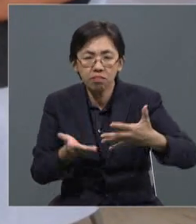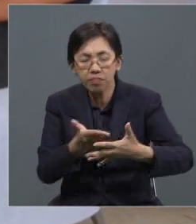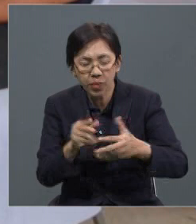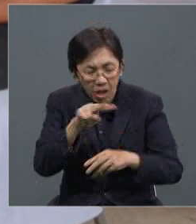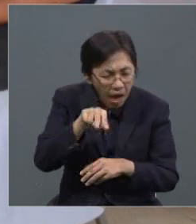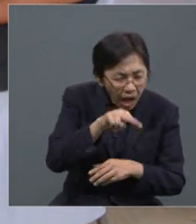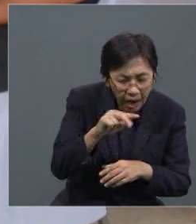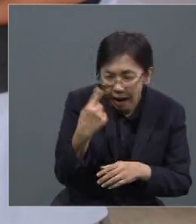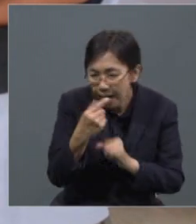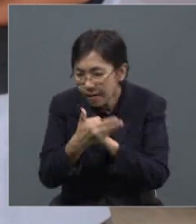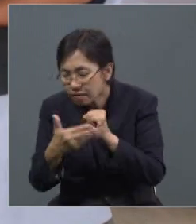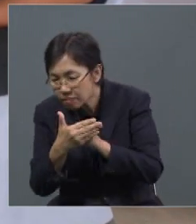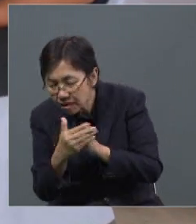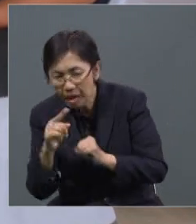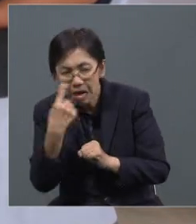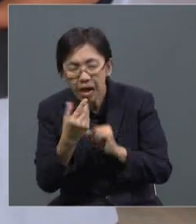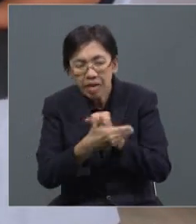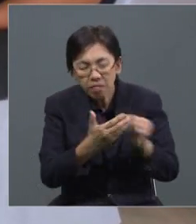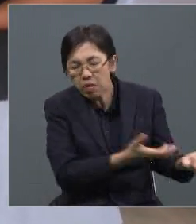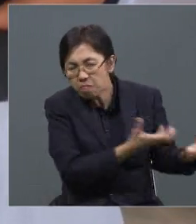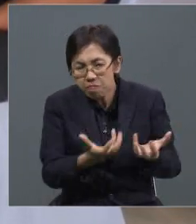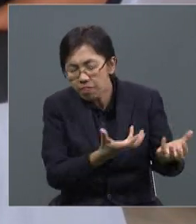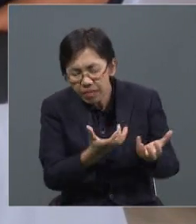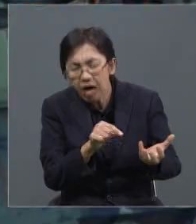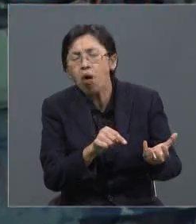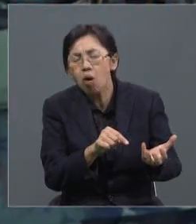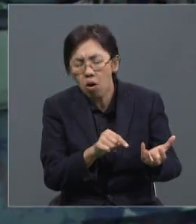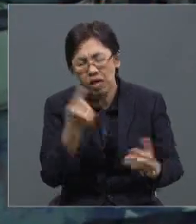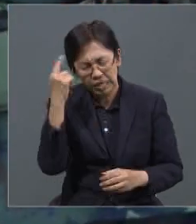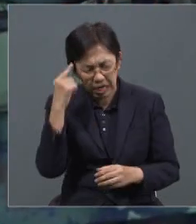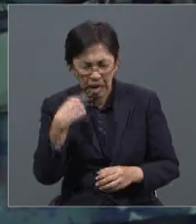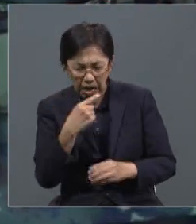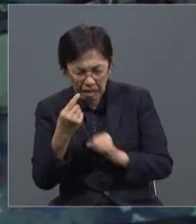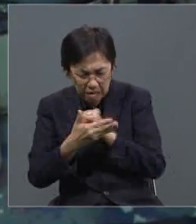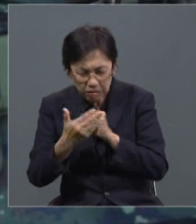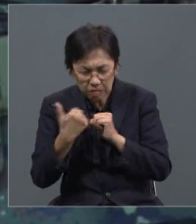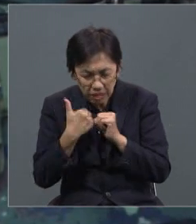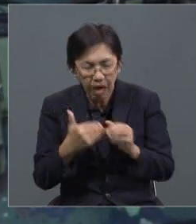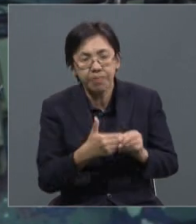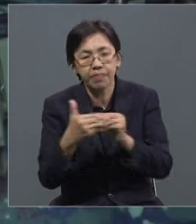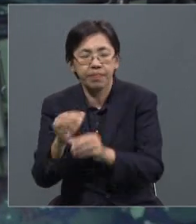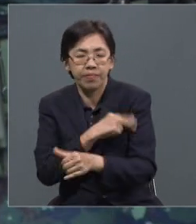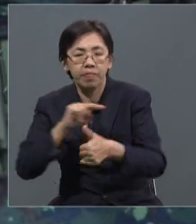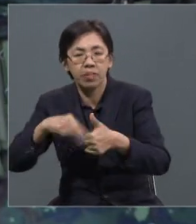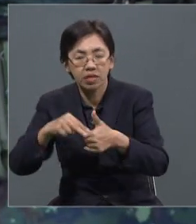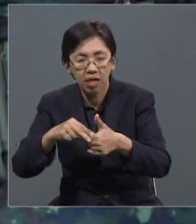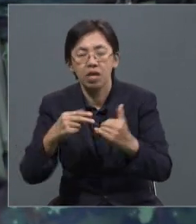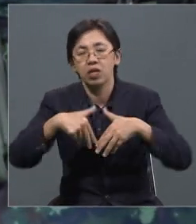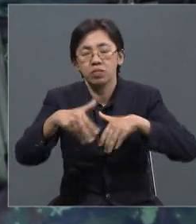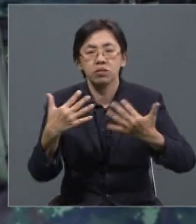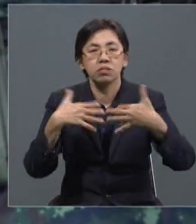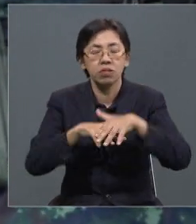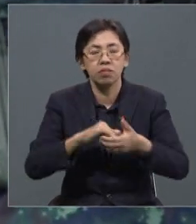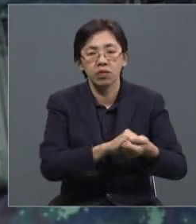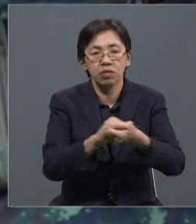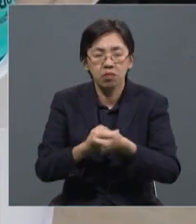หากันกรองผู้นำยาเสพติดเข้าสู่กระบวนการบำบัดรักษายาเสพติดโดยการมีส่วนร่วมของชุมชนมีผู้เสพยาเสพติ